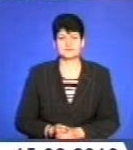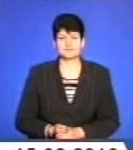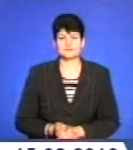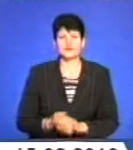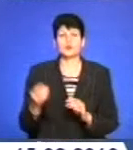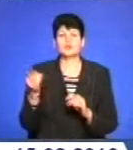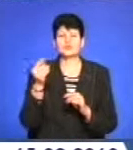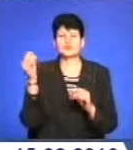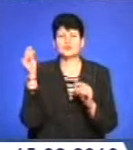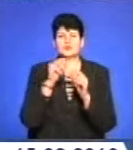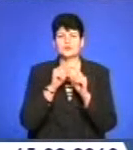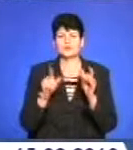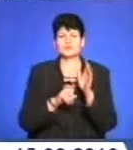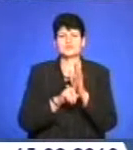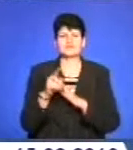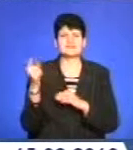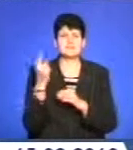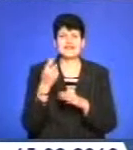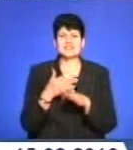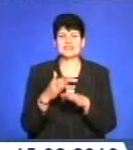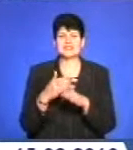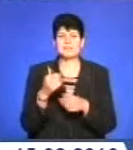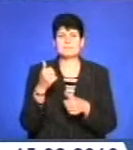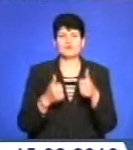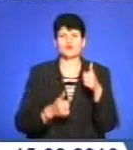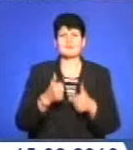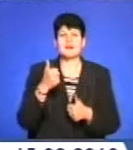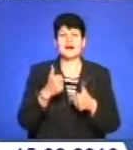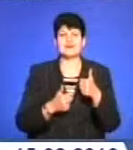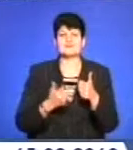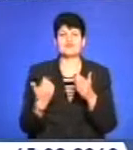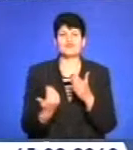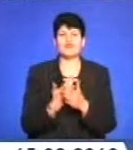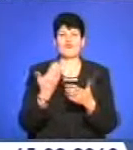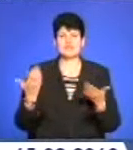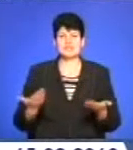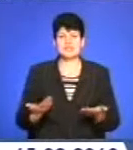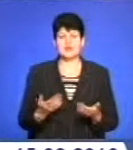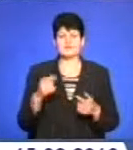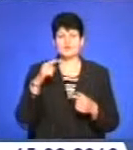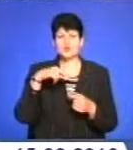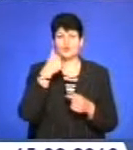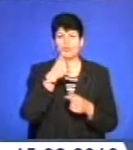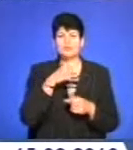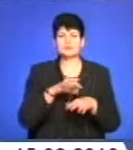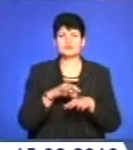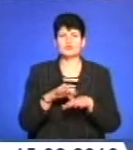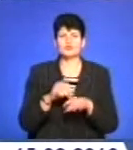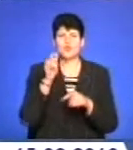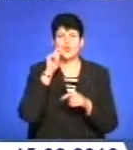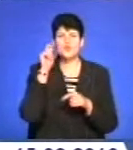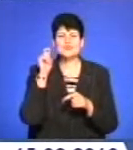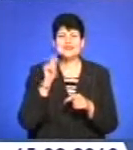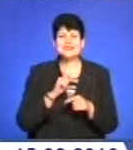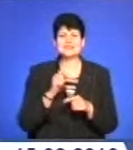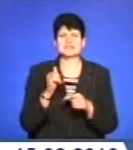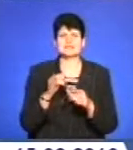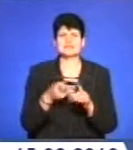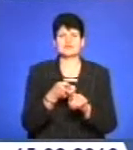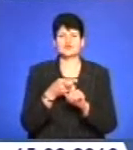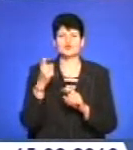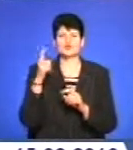У тернопільських школах стартував перший етап конкурсу «Змагаємось за нове життя». Цьогоріч він відбувається як всеукраїнський з нагоди